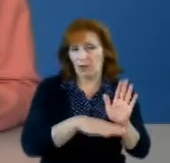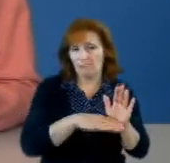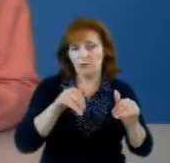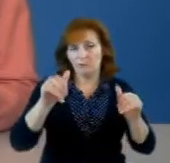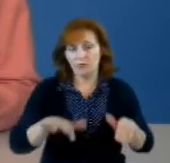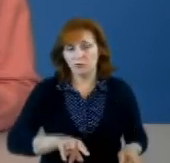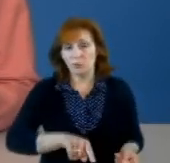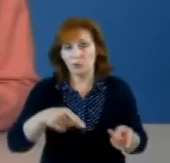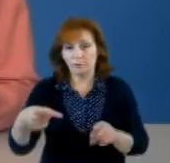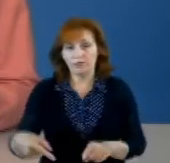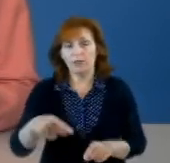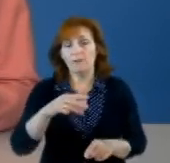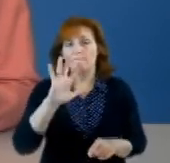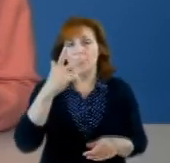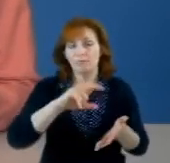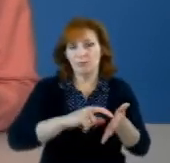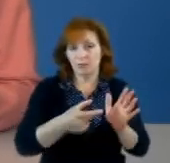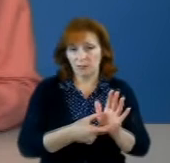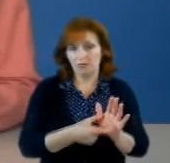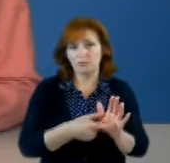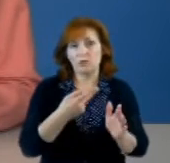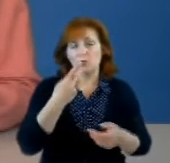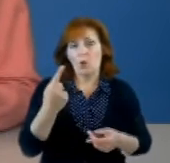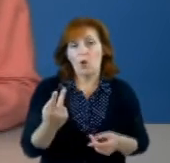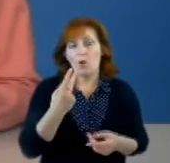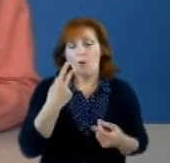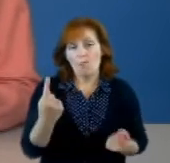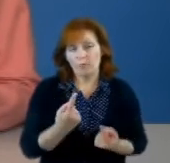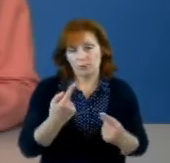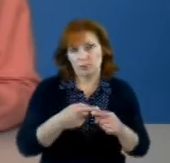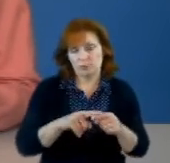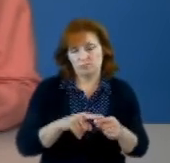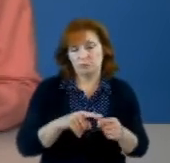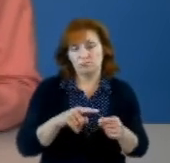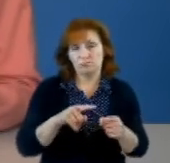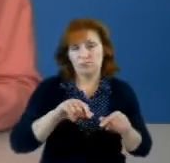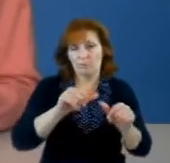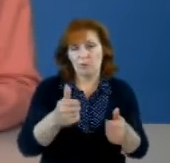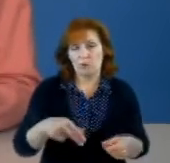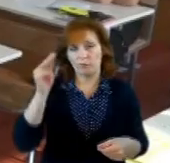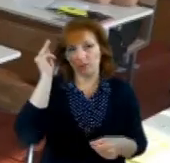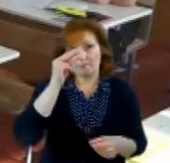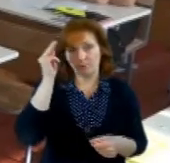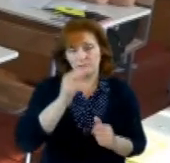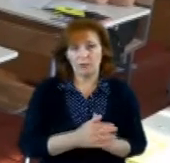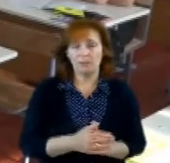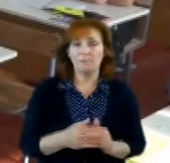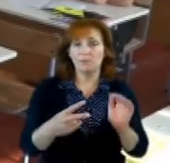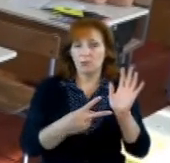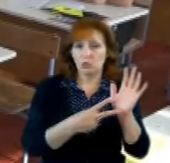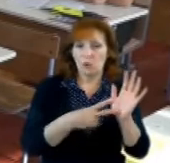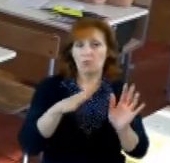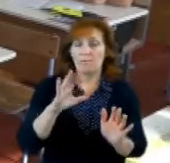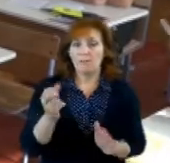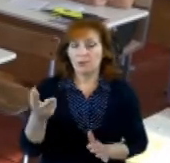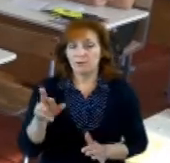чернігівських 5-класників на стандартну форму навчання планують прийняти до вечора 9 вересня. Нагадаємо, 7 вересня чернігівські